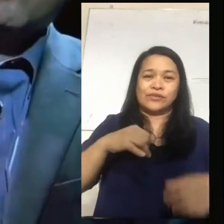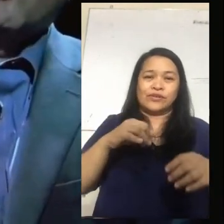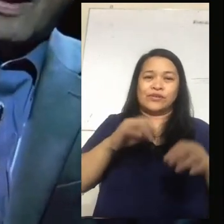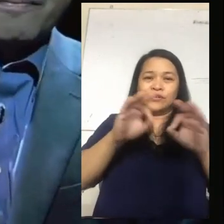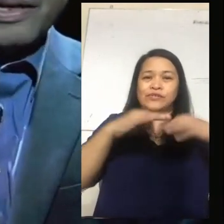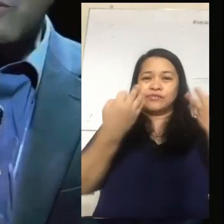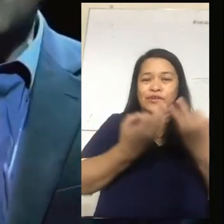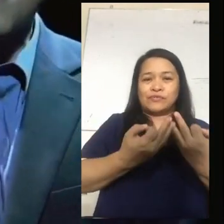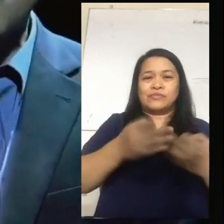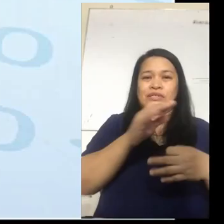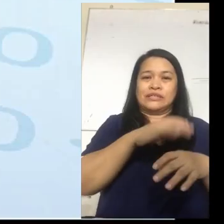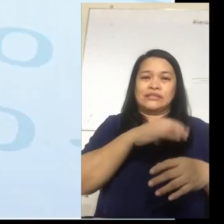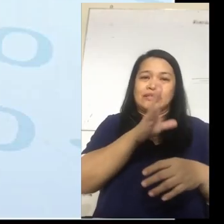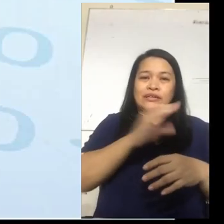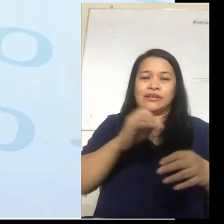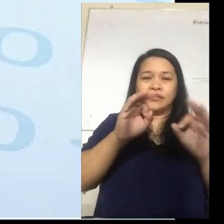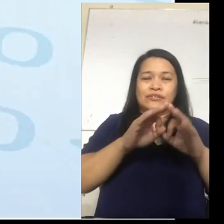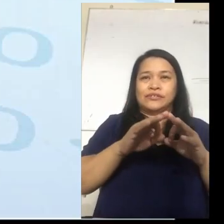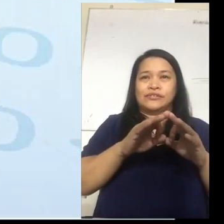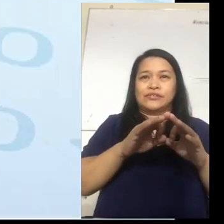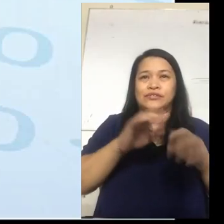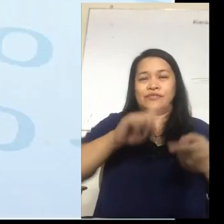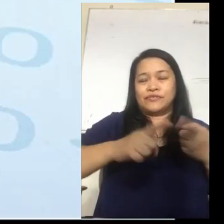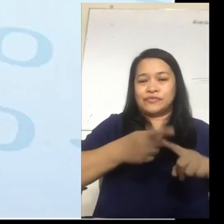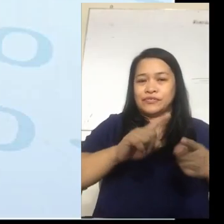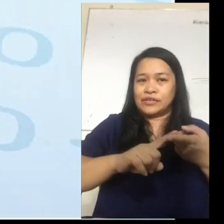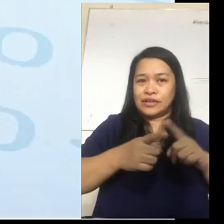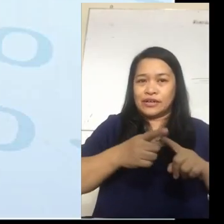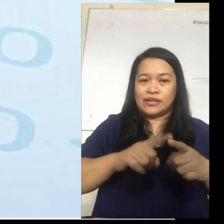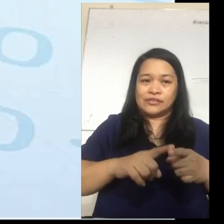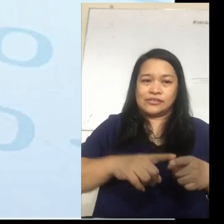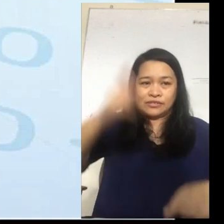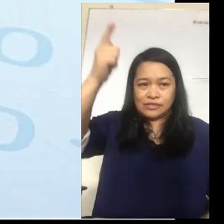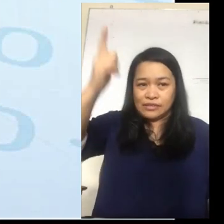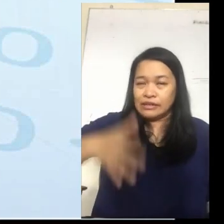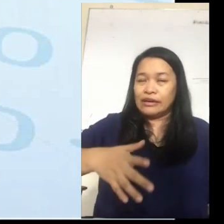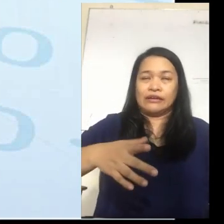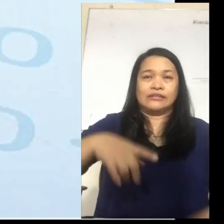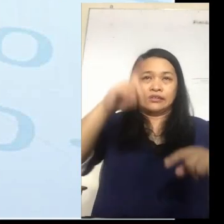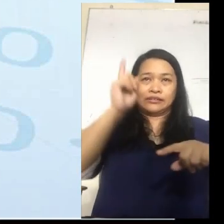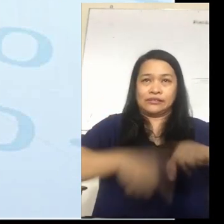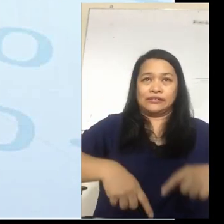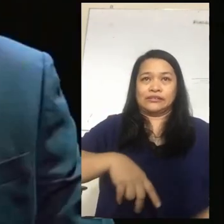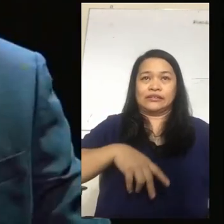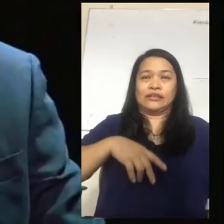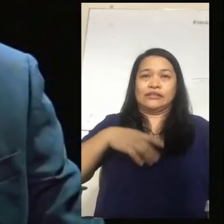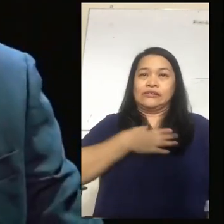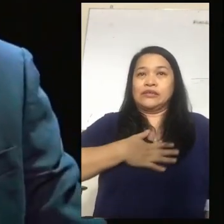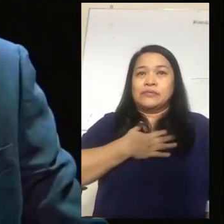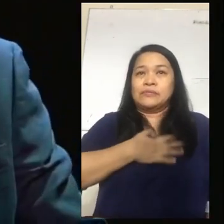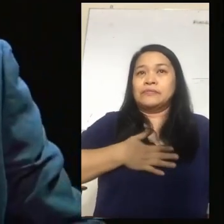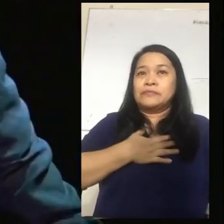with lukewarmness. Kailangan na tayo ay maging, you know,